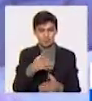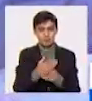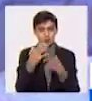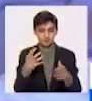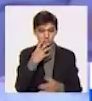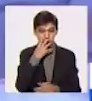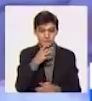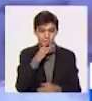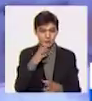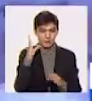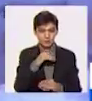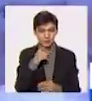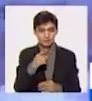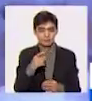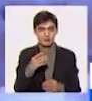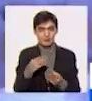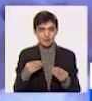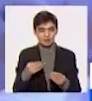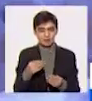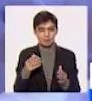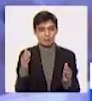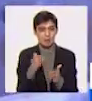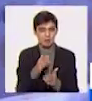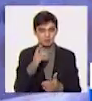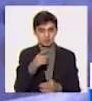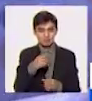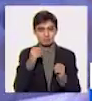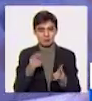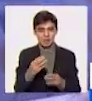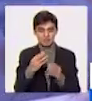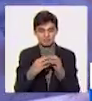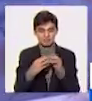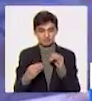что увлажнение будет меньше, потому что здесь идет респираторное.